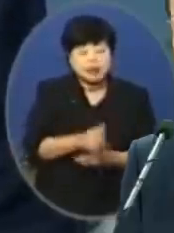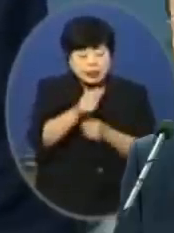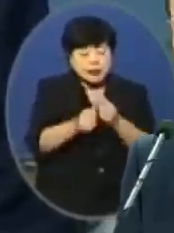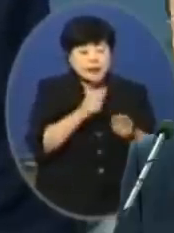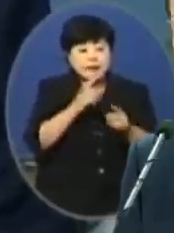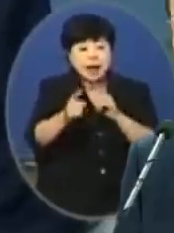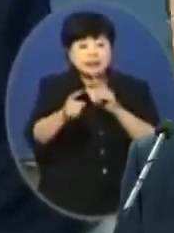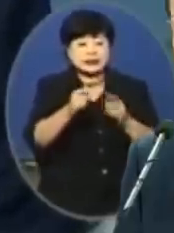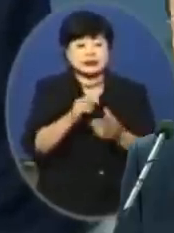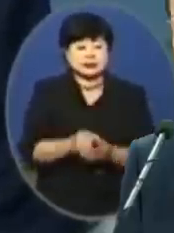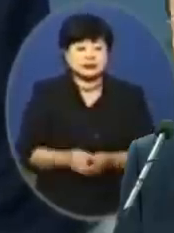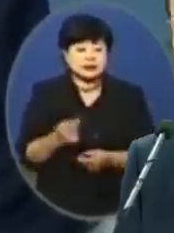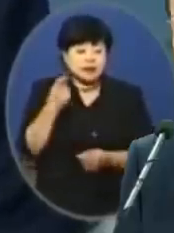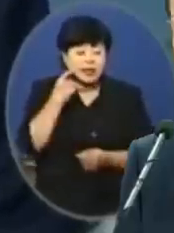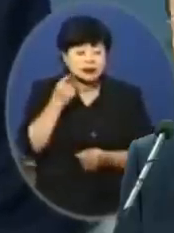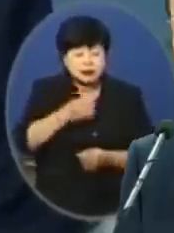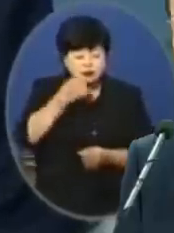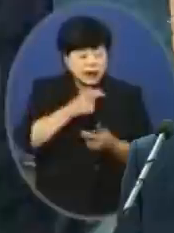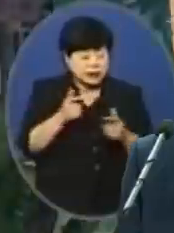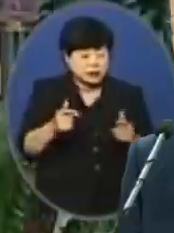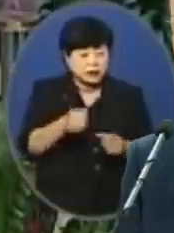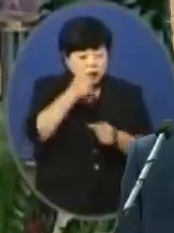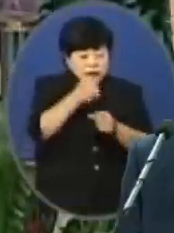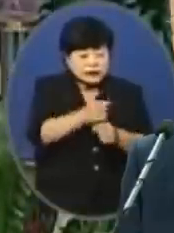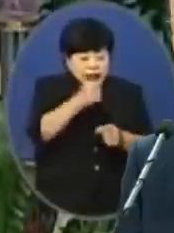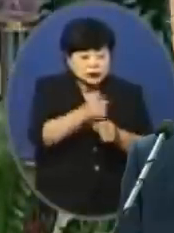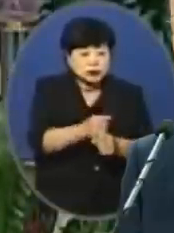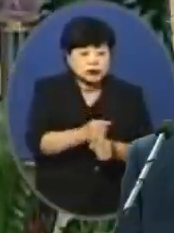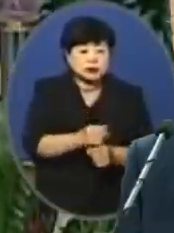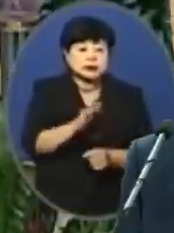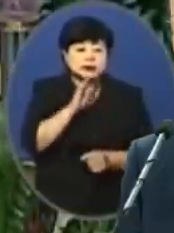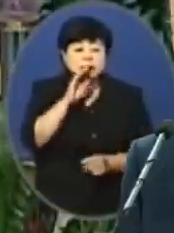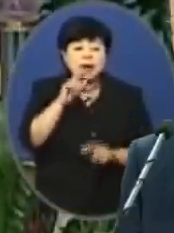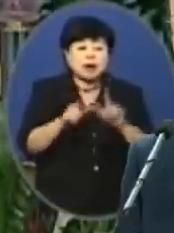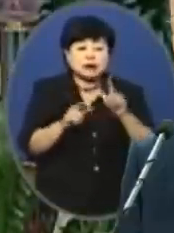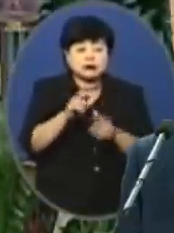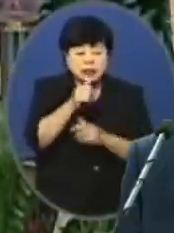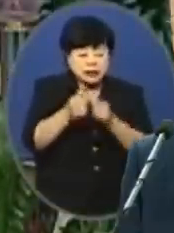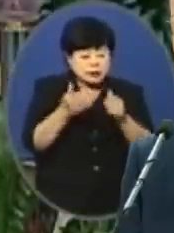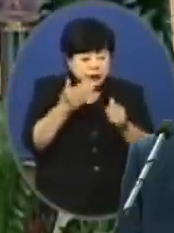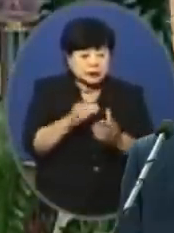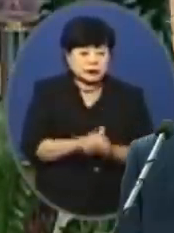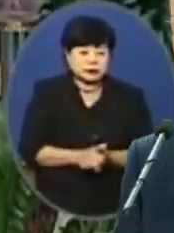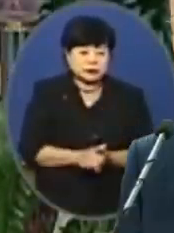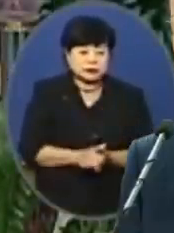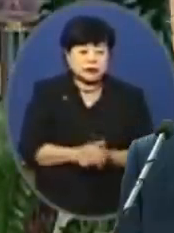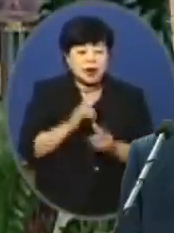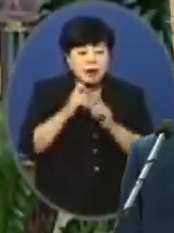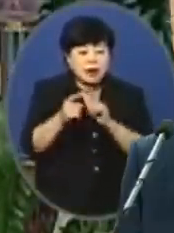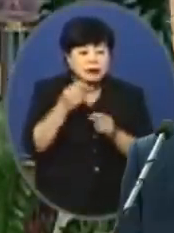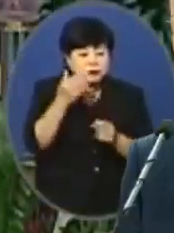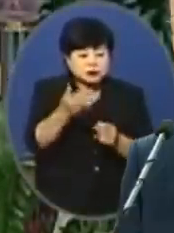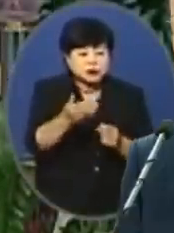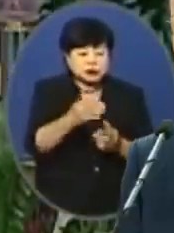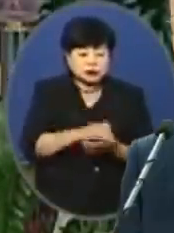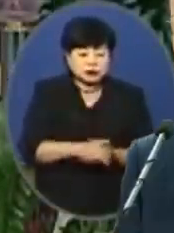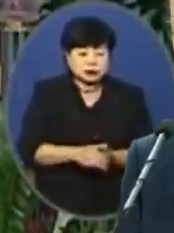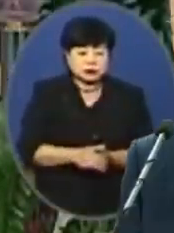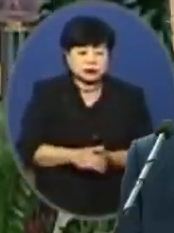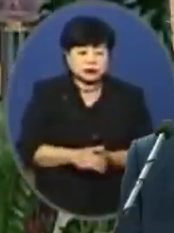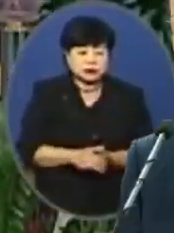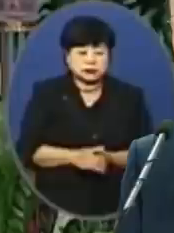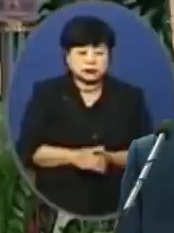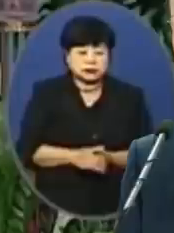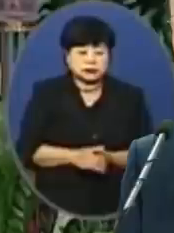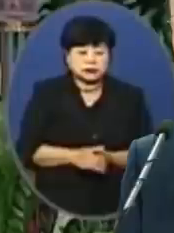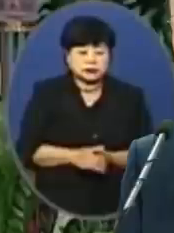하나님의 말씀은 가상적인 꿈이 아니고 창조적인 실체인 것입니다. 하나님은 그 말씀하신 것이